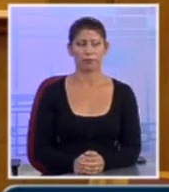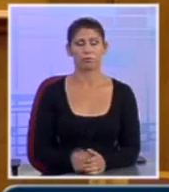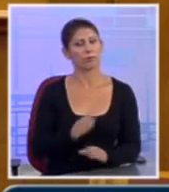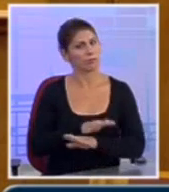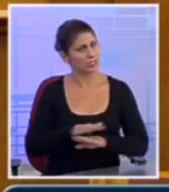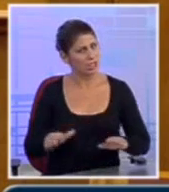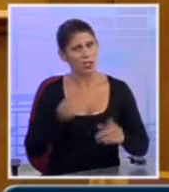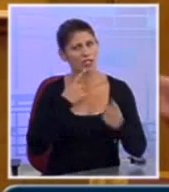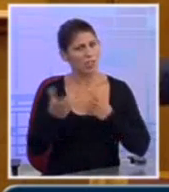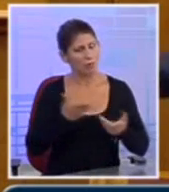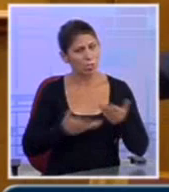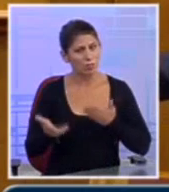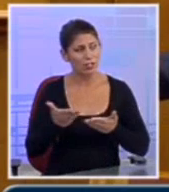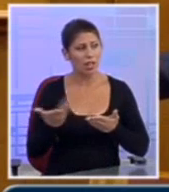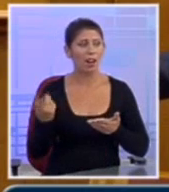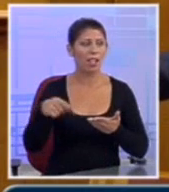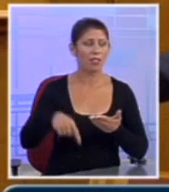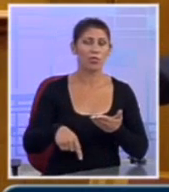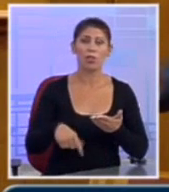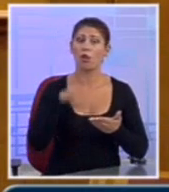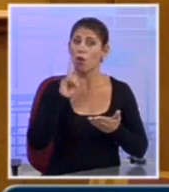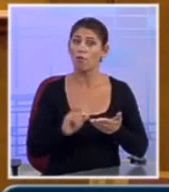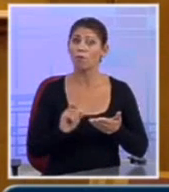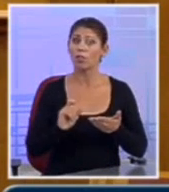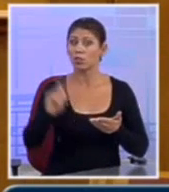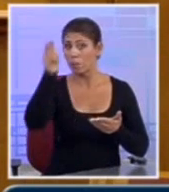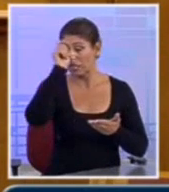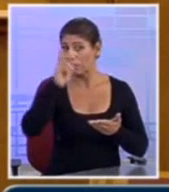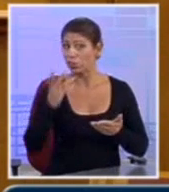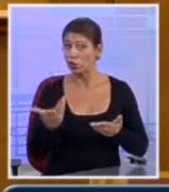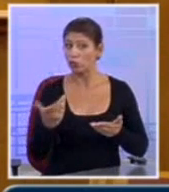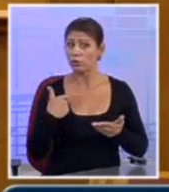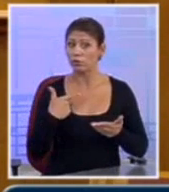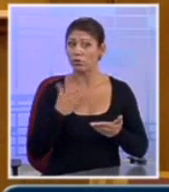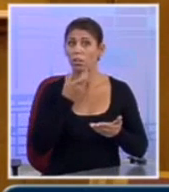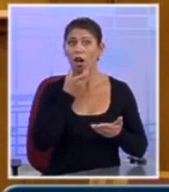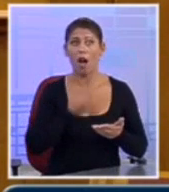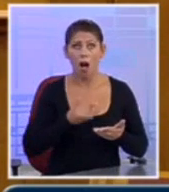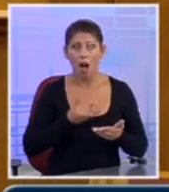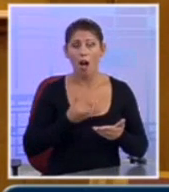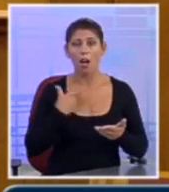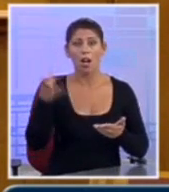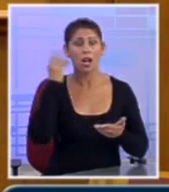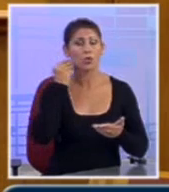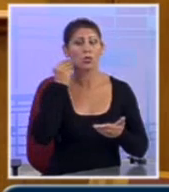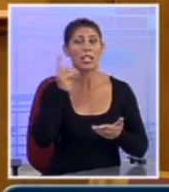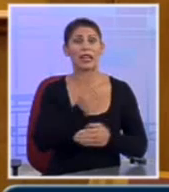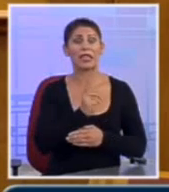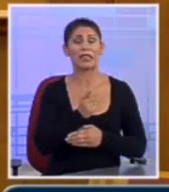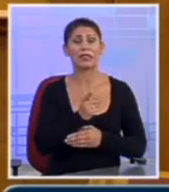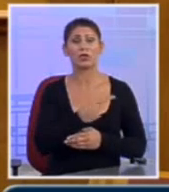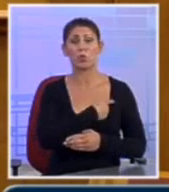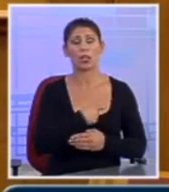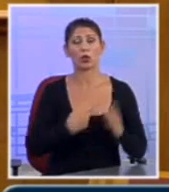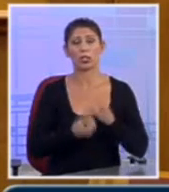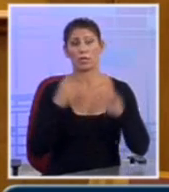Ολοκληρώνεται λοιπόν η διαβούλευση, αλλά εδώ οφείλω να ομολογήσω ότι έμεινα με το στόμα ανοιχτό ακούγοντας την κριτική του αρχηγού της Νέας